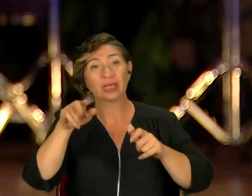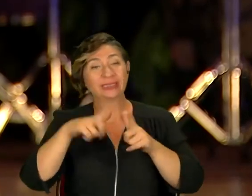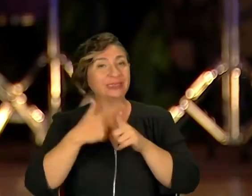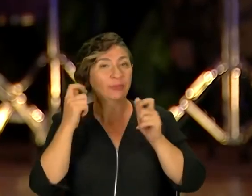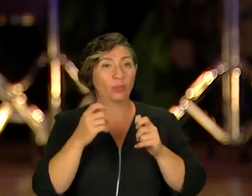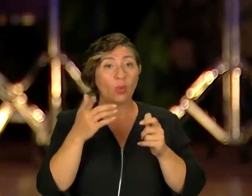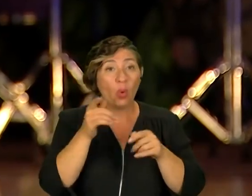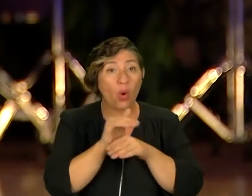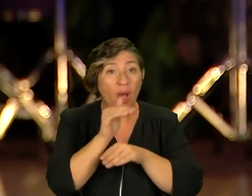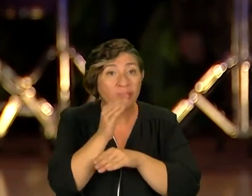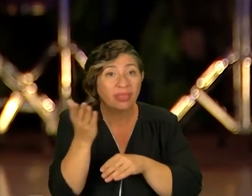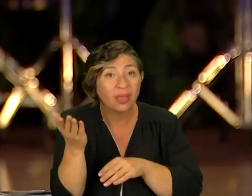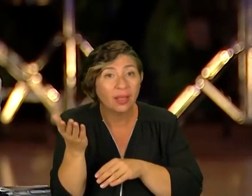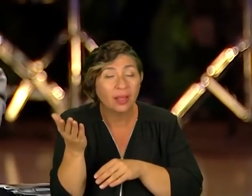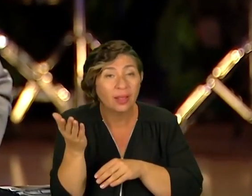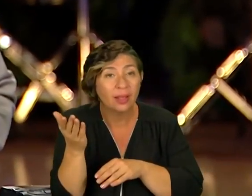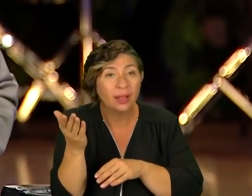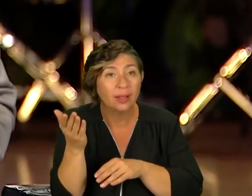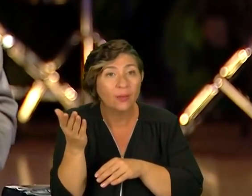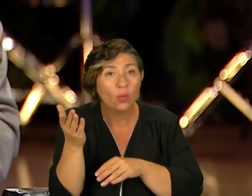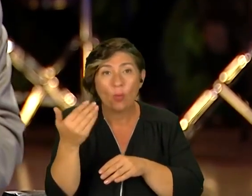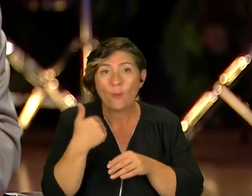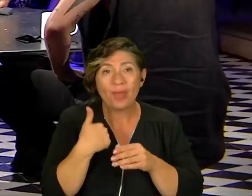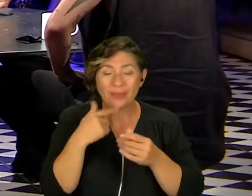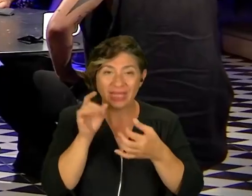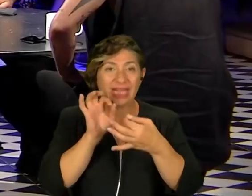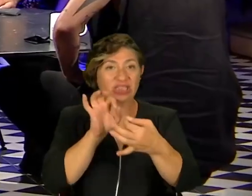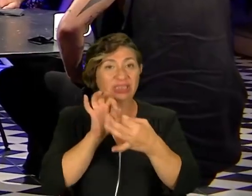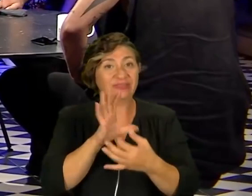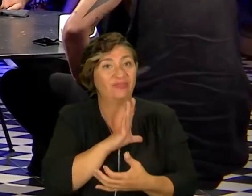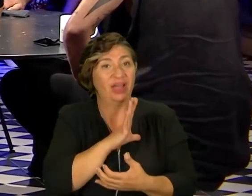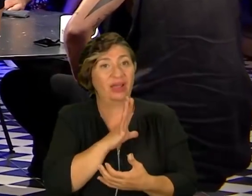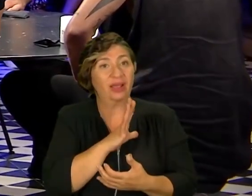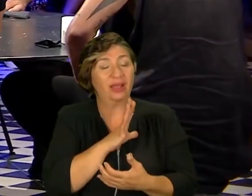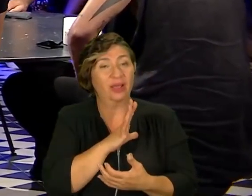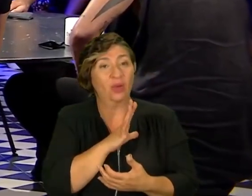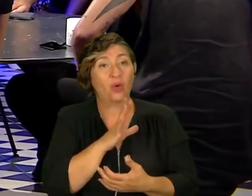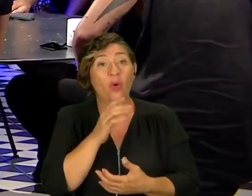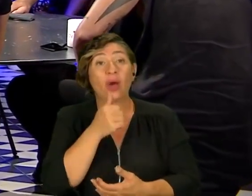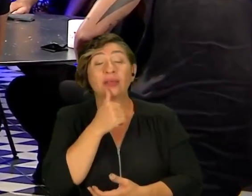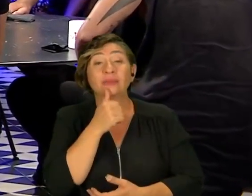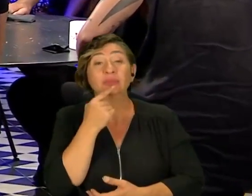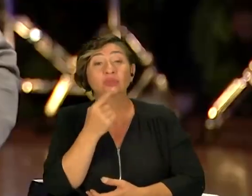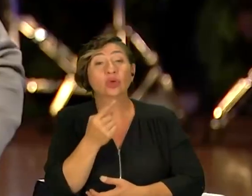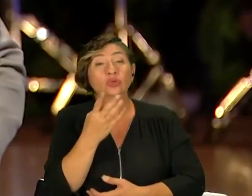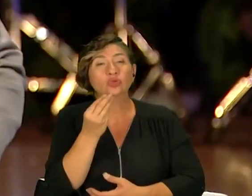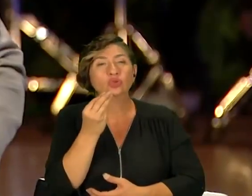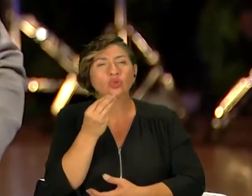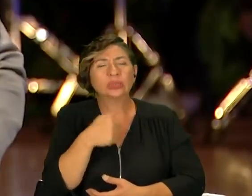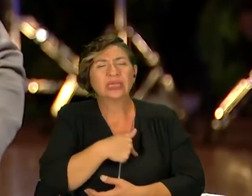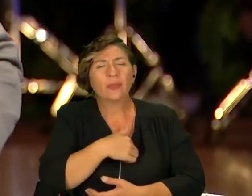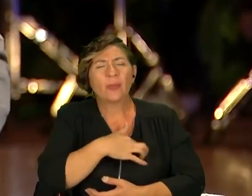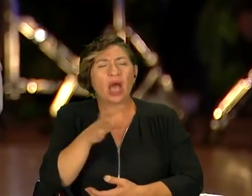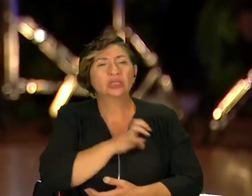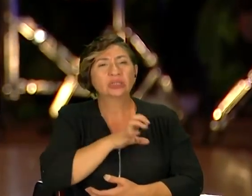benimle proje yapayım. O hayatta o. Evet. O benimle bir ilişki kuruyor. Oğlanın söylediği çok beni can